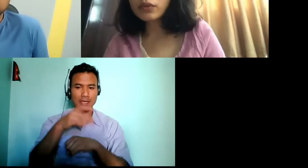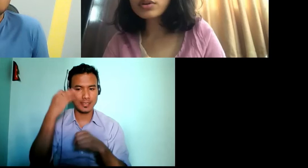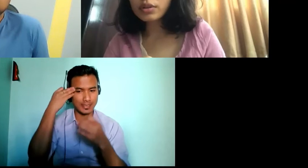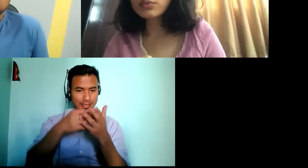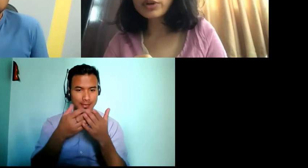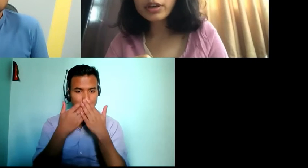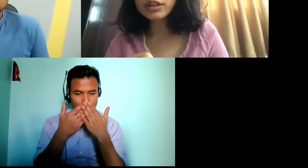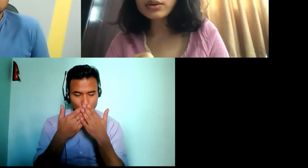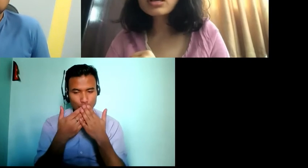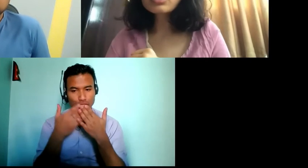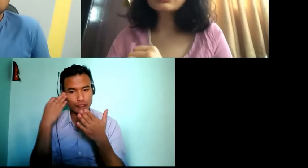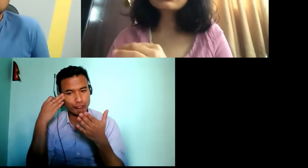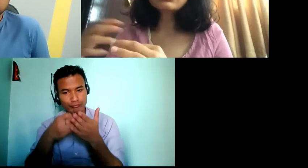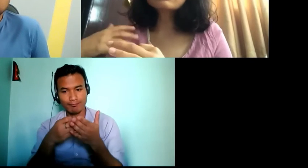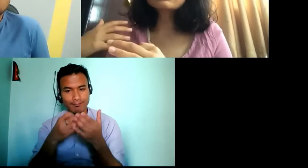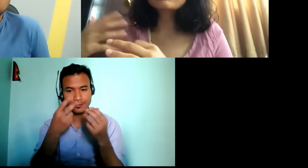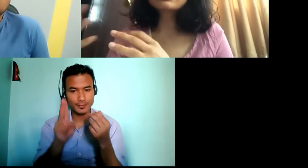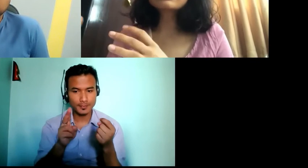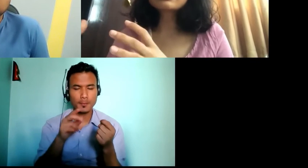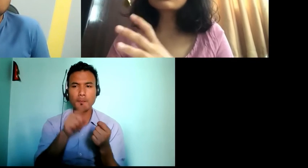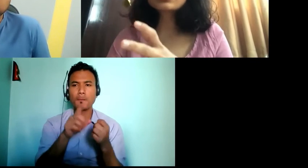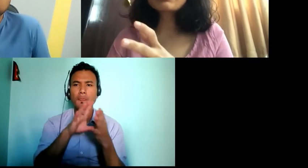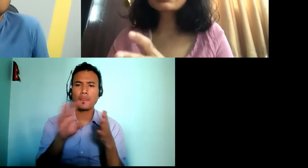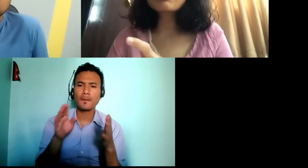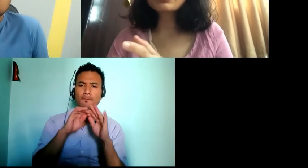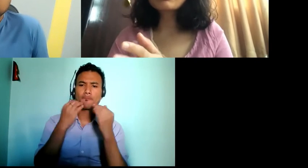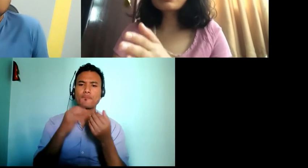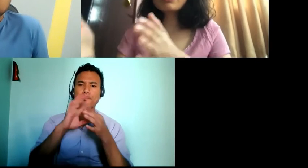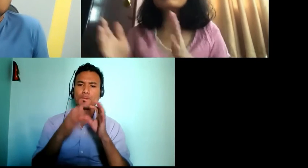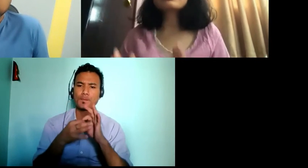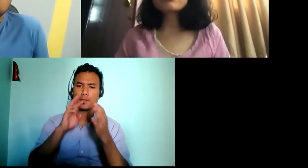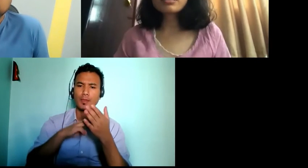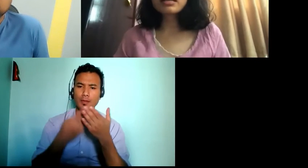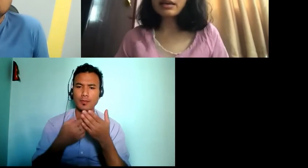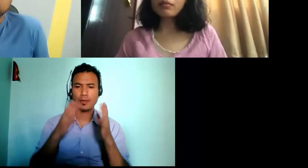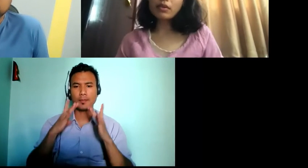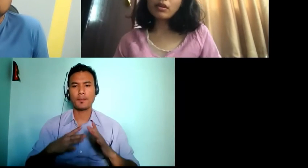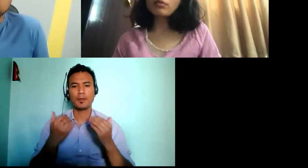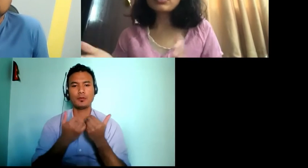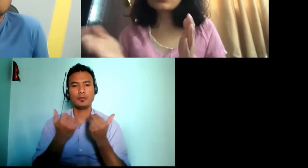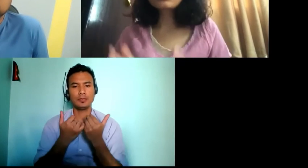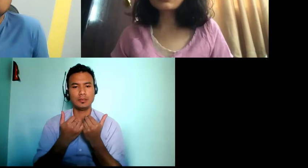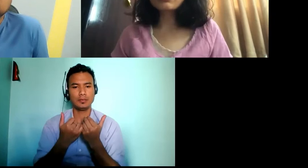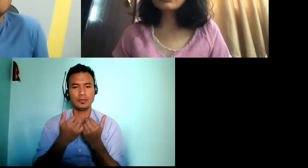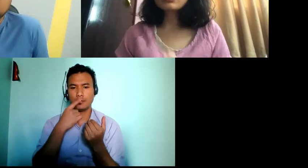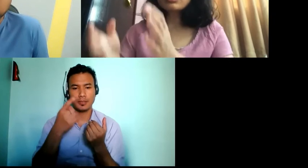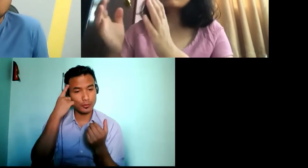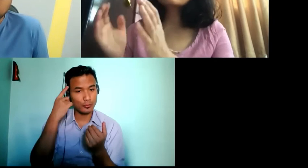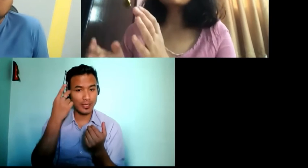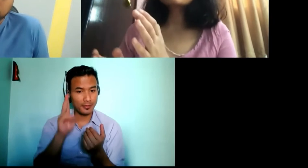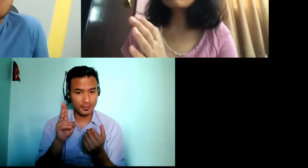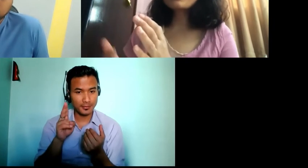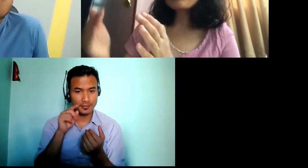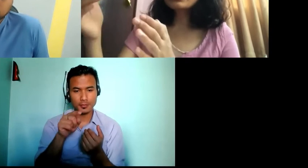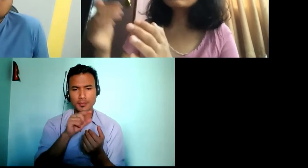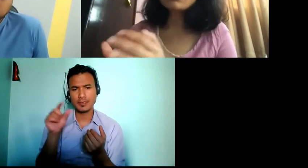धेरै फोकसहरू भइरहेको थियो होइन, जसले गर्दाखेरि चाहिँ सोसियल मिडिया भनेको चाहिँ एउटा रिल्याक्स गर्ने टाइम भनेर सोच्थ्यो होइन, यो यसमा